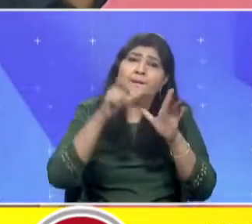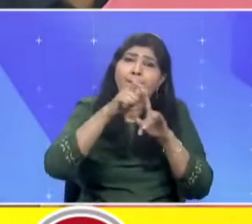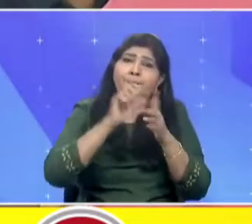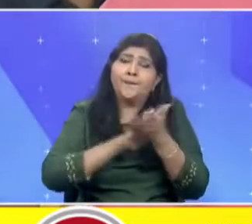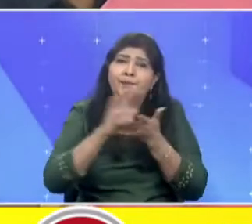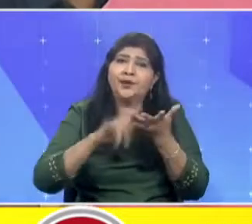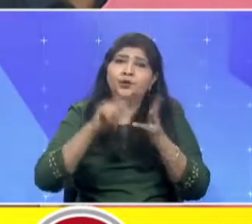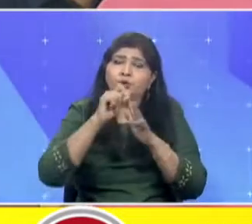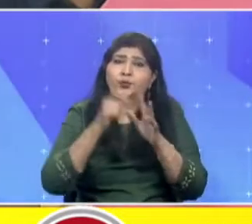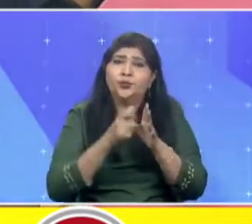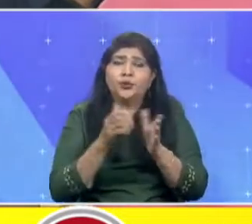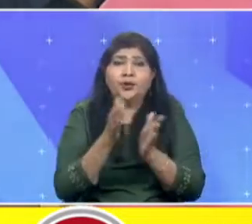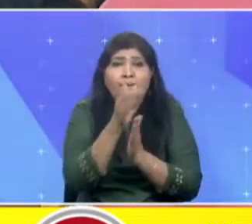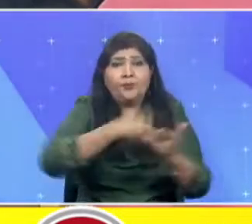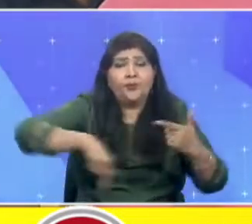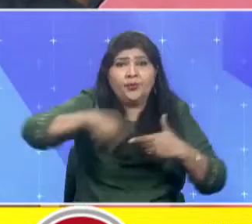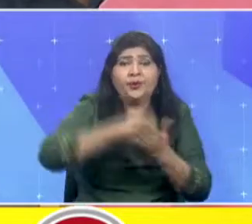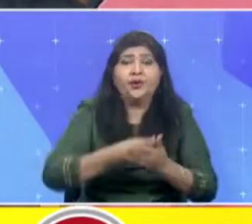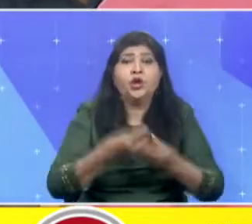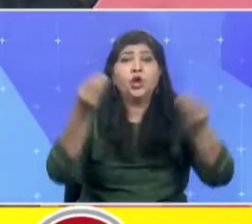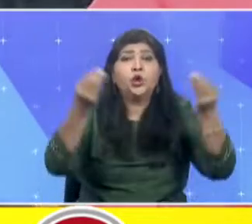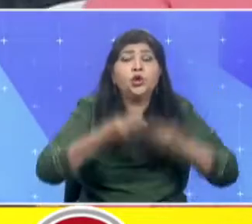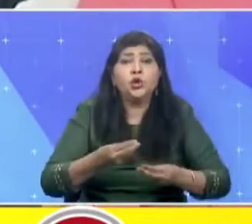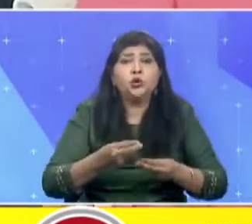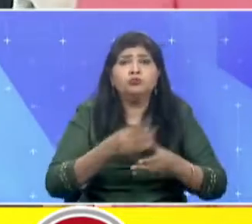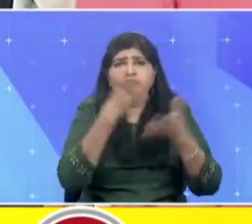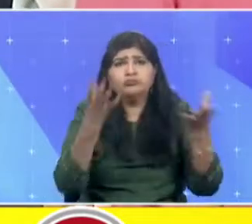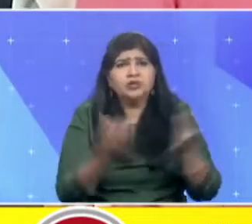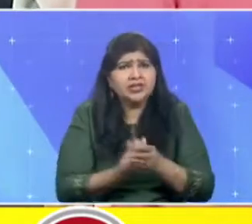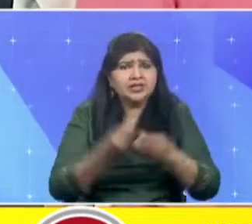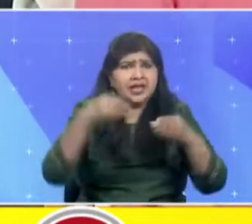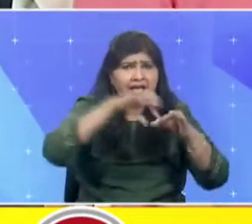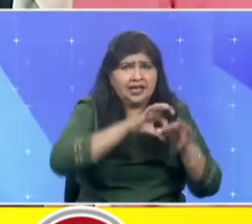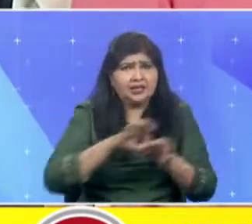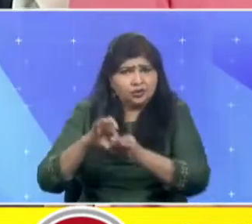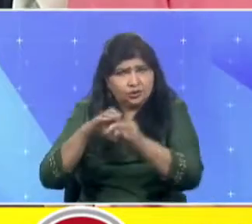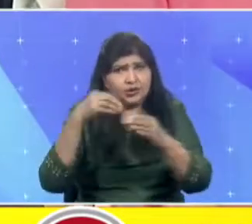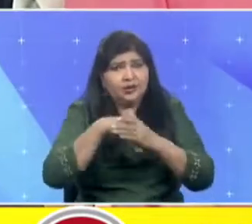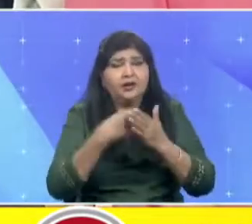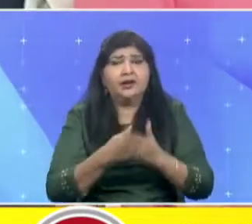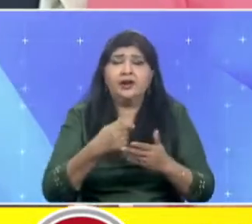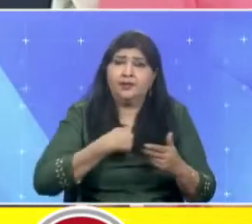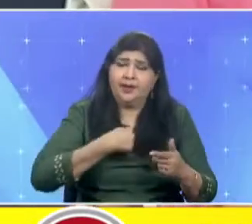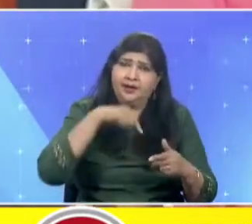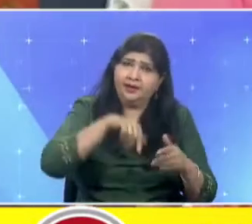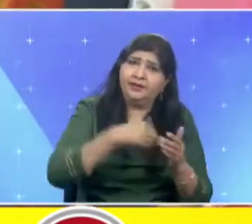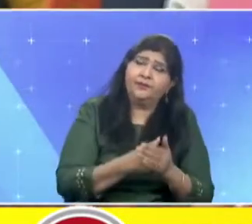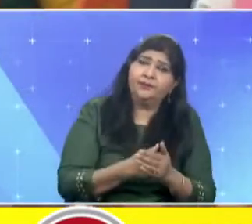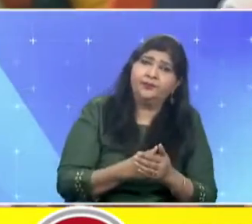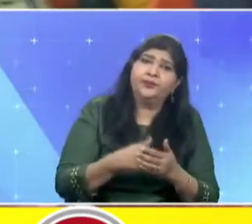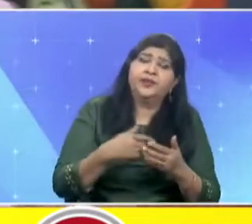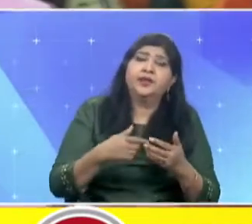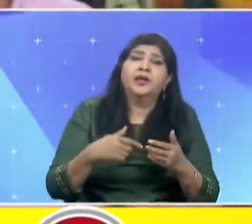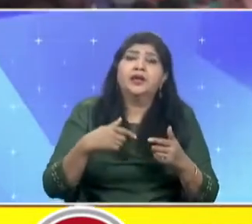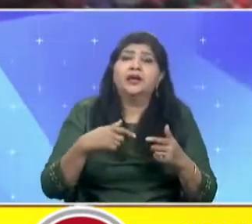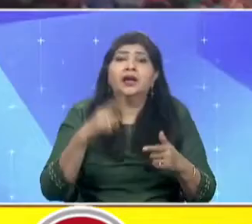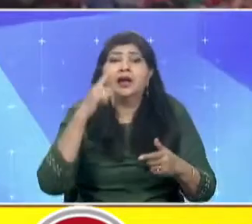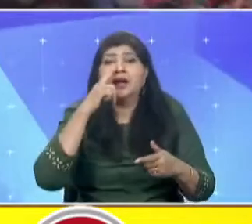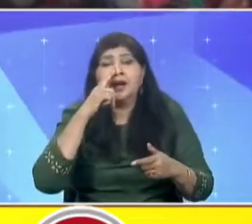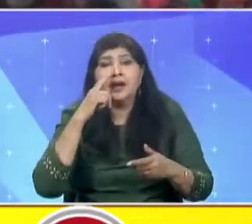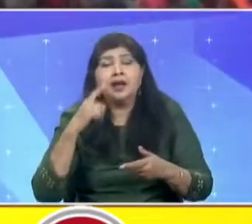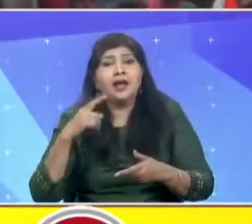माधवपुर मेले में नई नई चीजें भी जुड़ रही हैं। हमारे यहाँ कन्या पक्ष